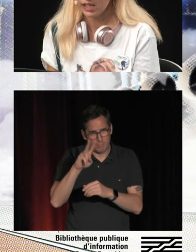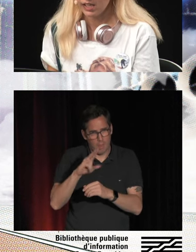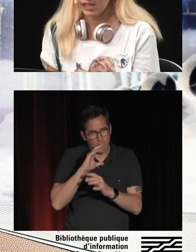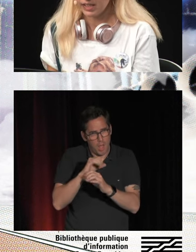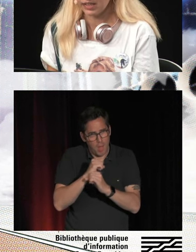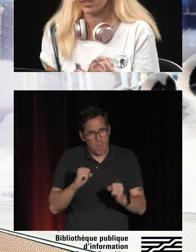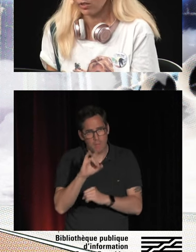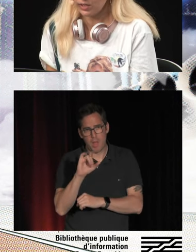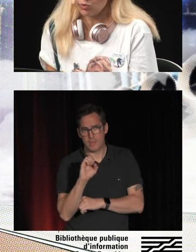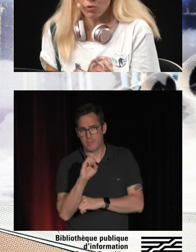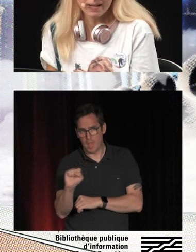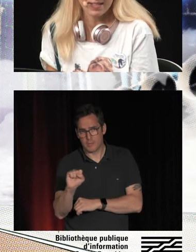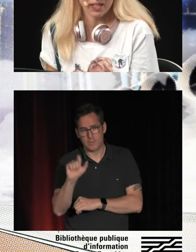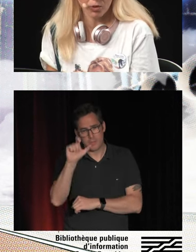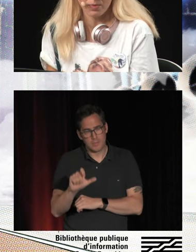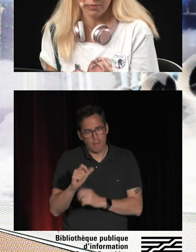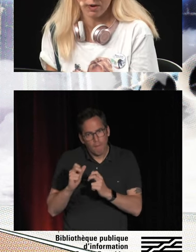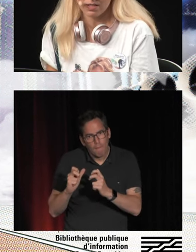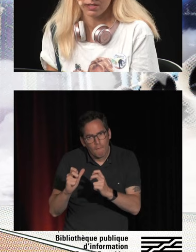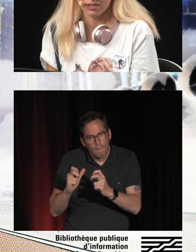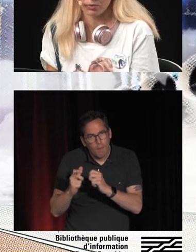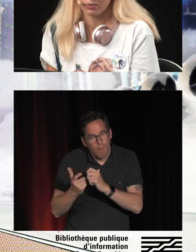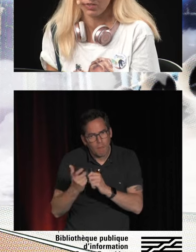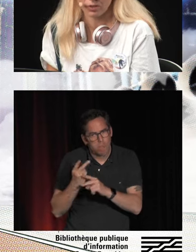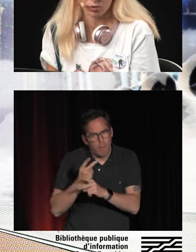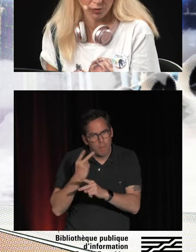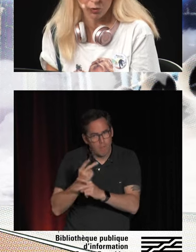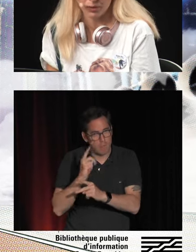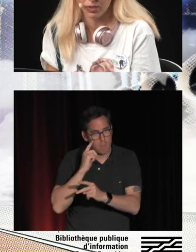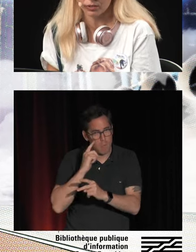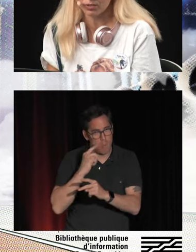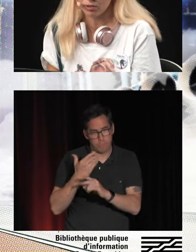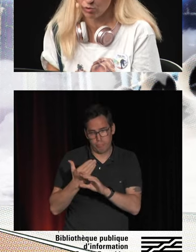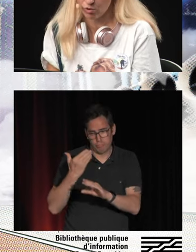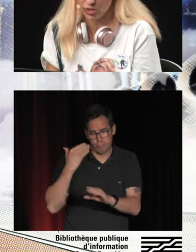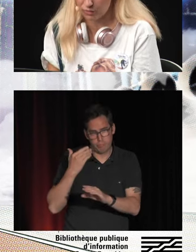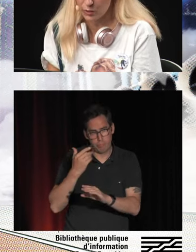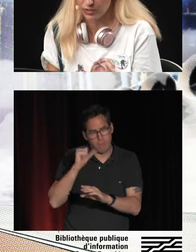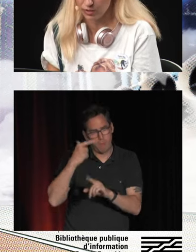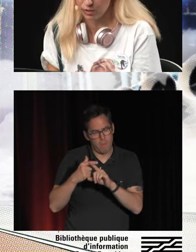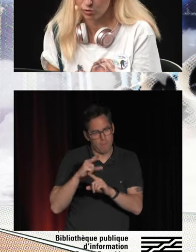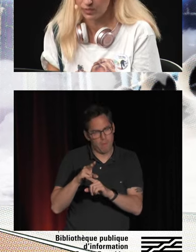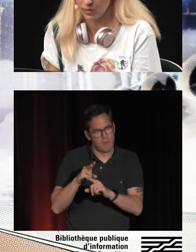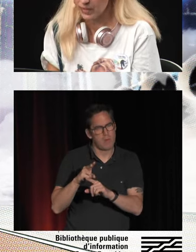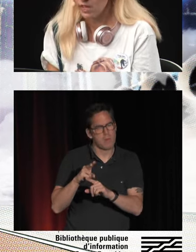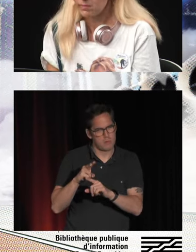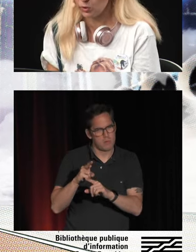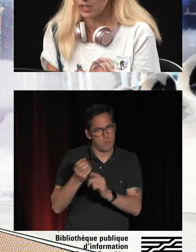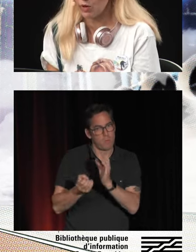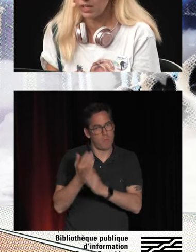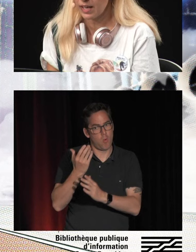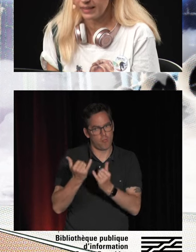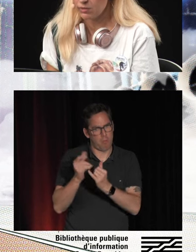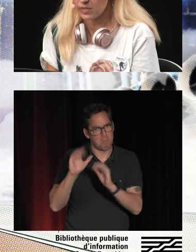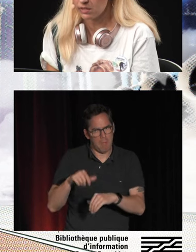magnifique. Et du coup, c'est la première fois depuis que je fais du speedrun que j'ai envie de speedrunner un jeu récent. Et